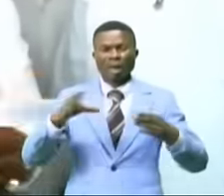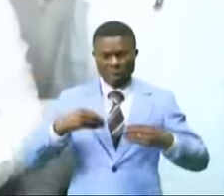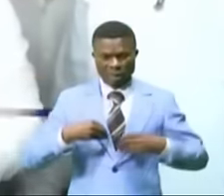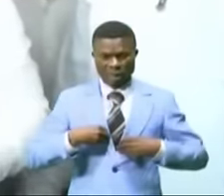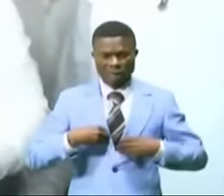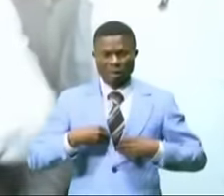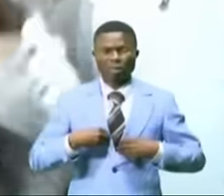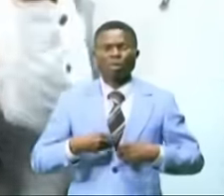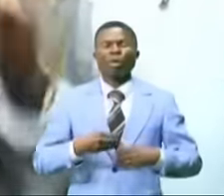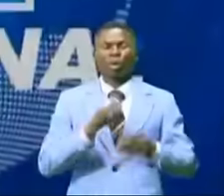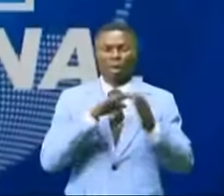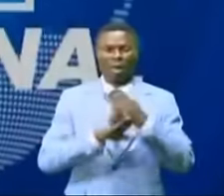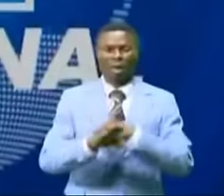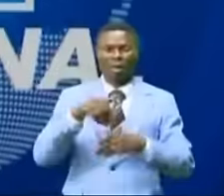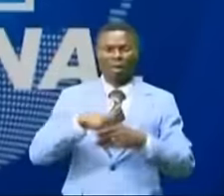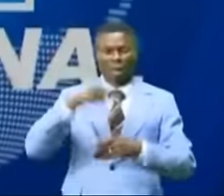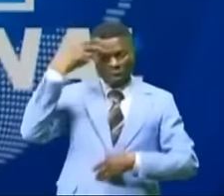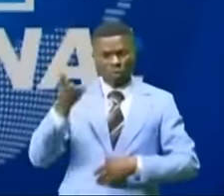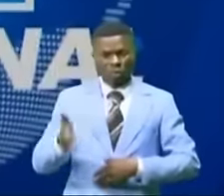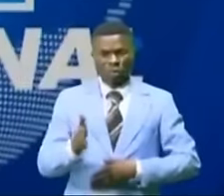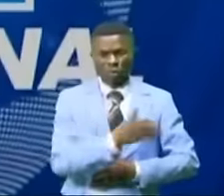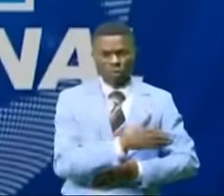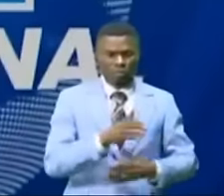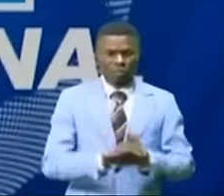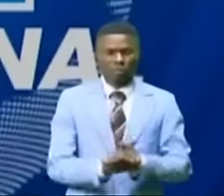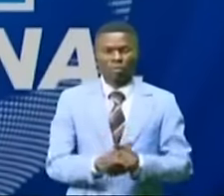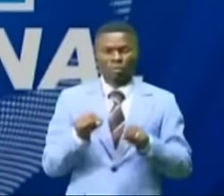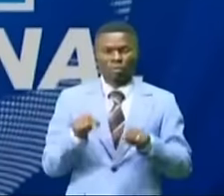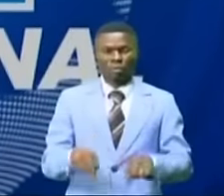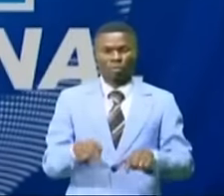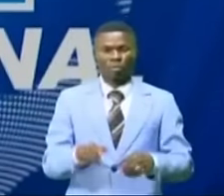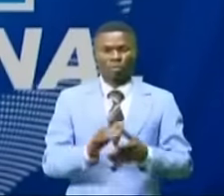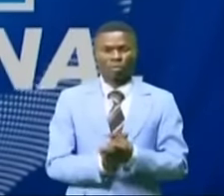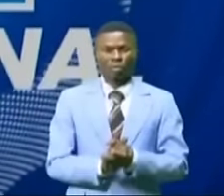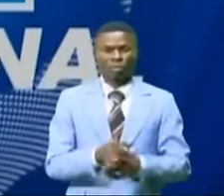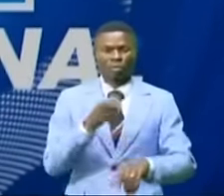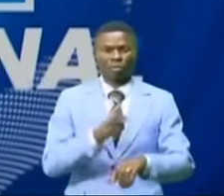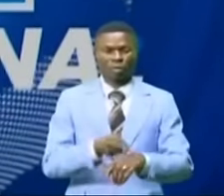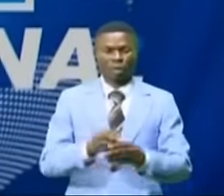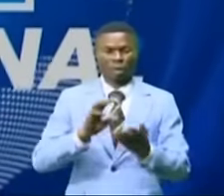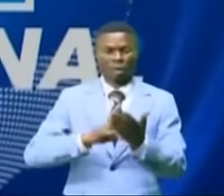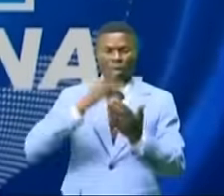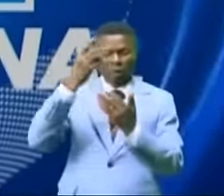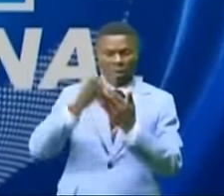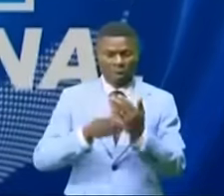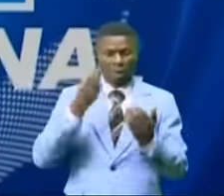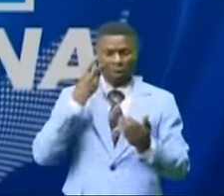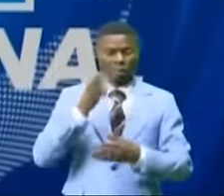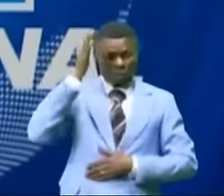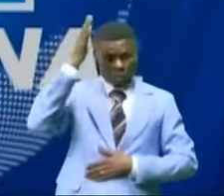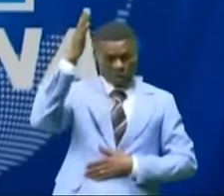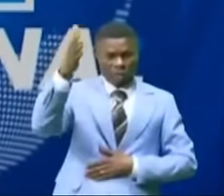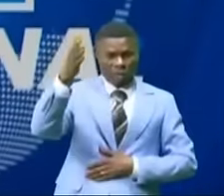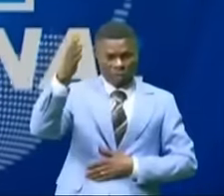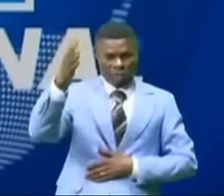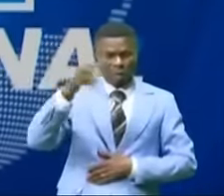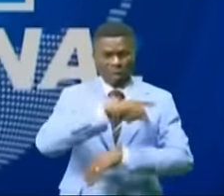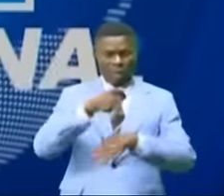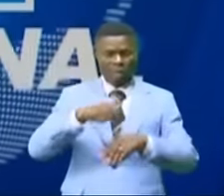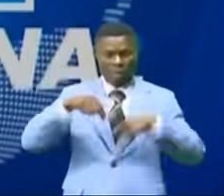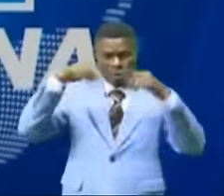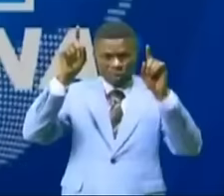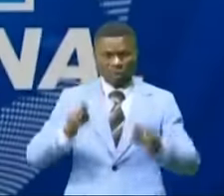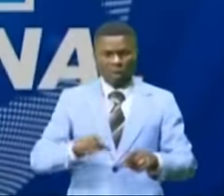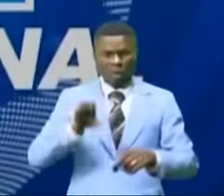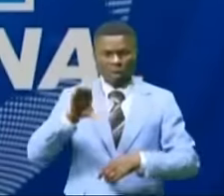cette assertion. Tout à fait autre chose à présent, c'est l'heure du bilan et perspective en pareille période de l'année. La